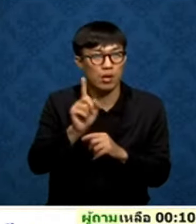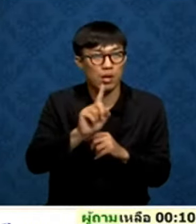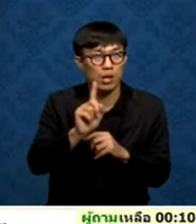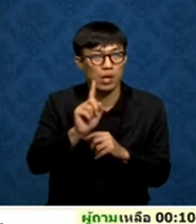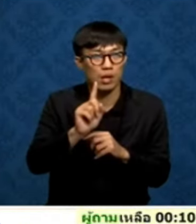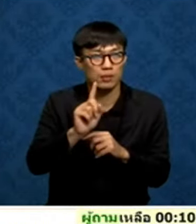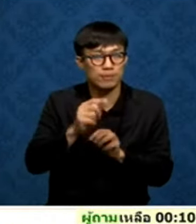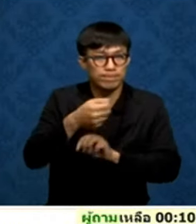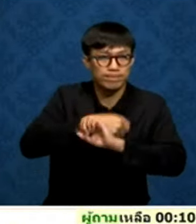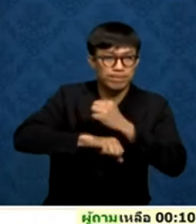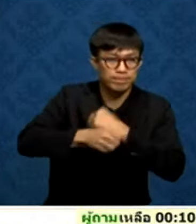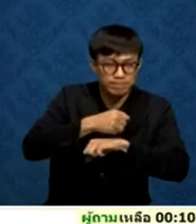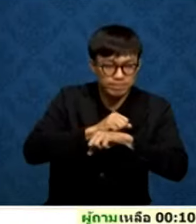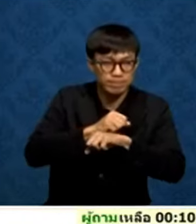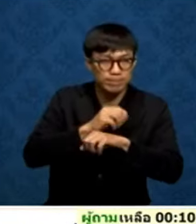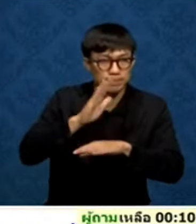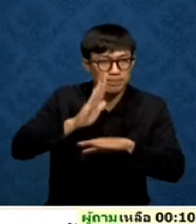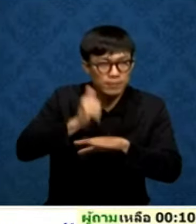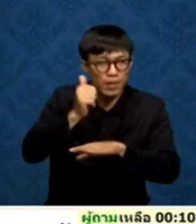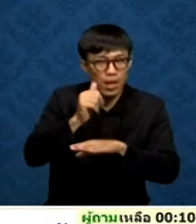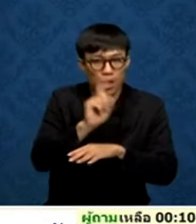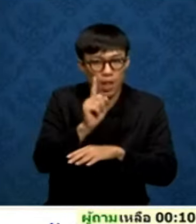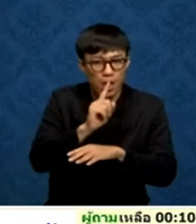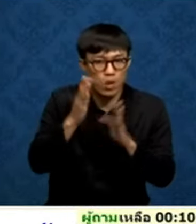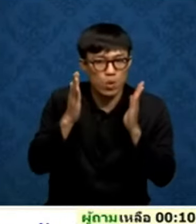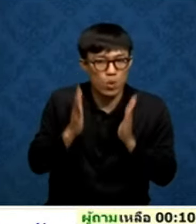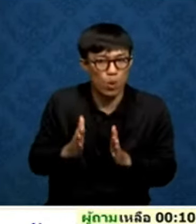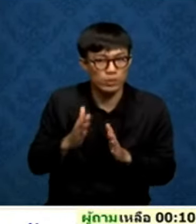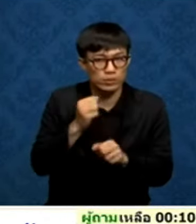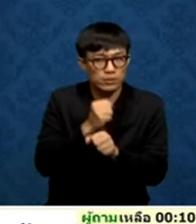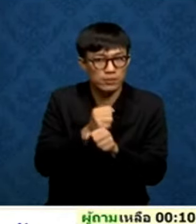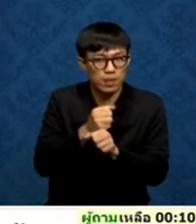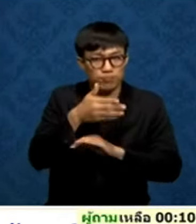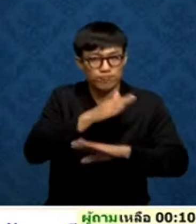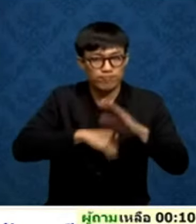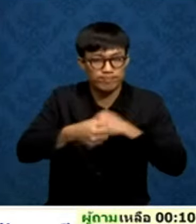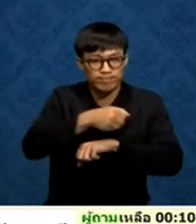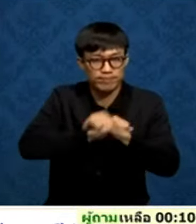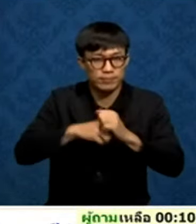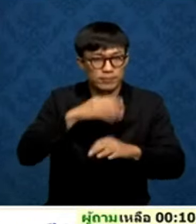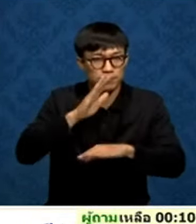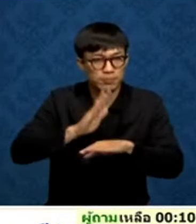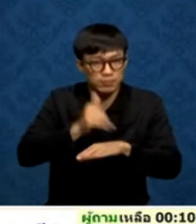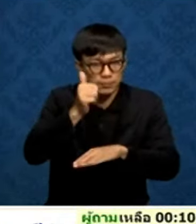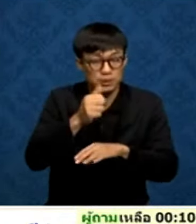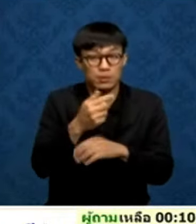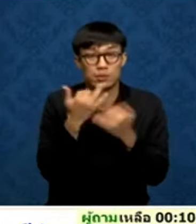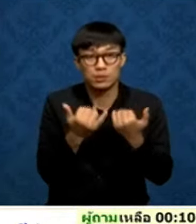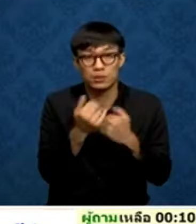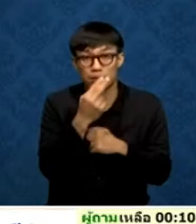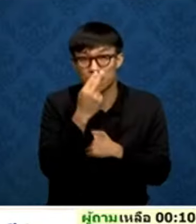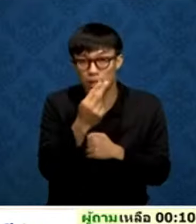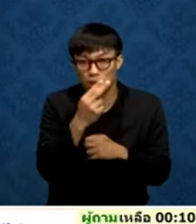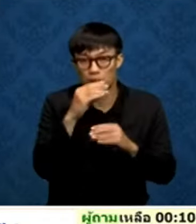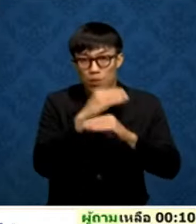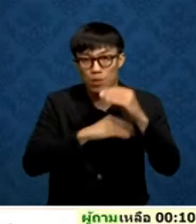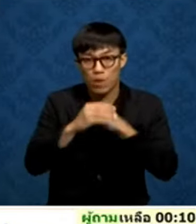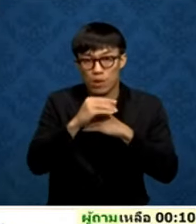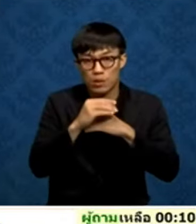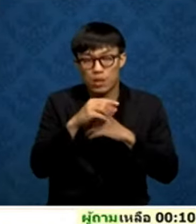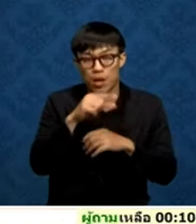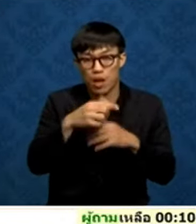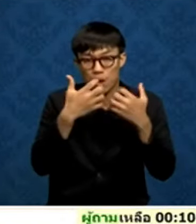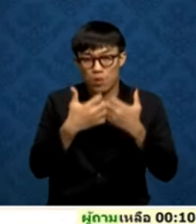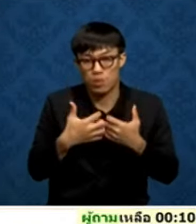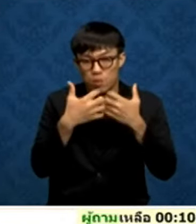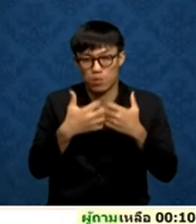คนที่จะสามารถที่จะมารองรับอันนี้เพราะฉะนั้นในช่วงนี้เราจะเห็นว่า นะครับในช่วงของการก่อสร้างโรงงานก็ติดตั้งเครื่อง